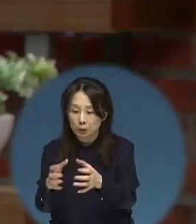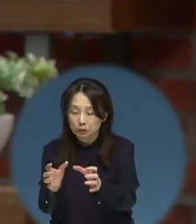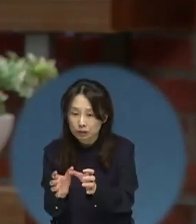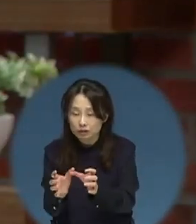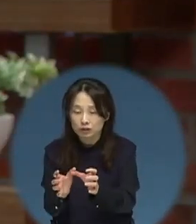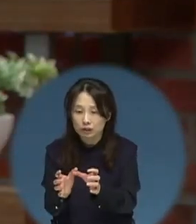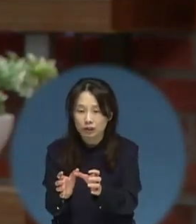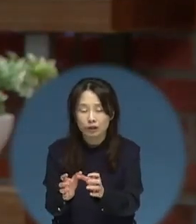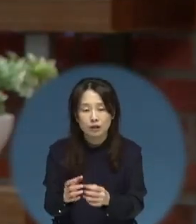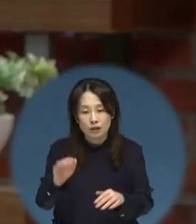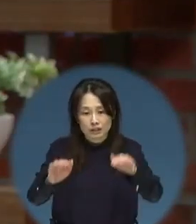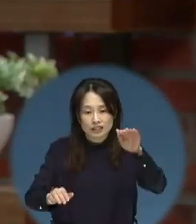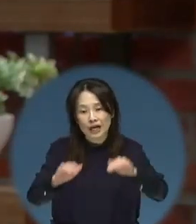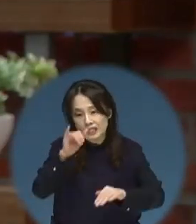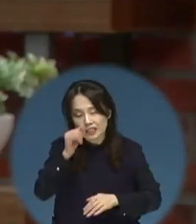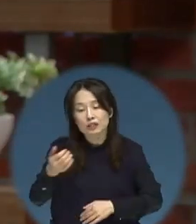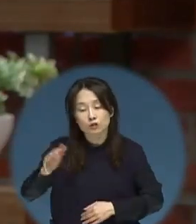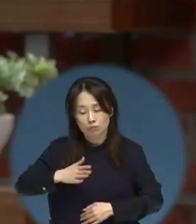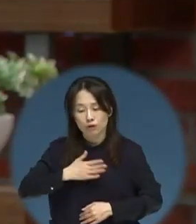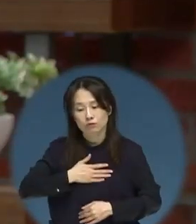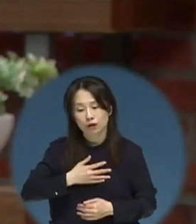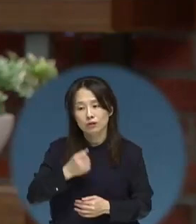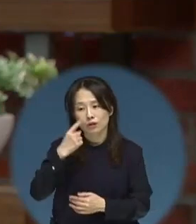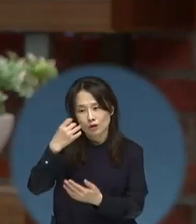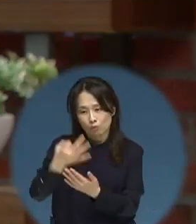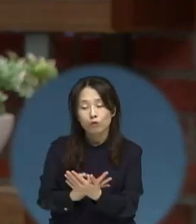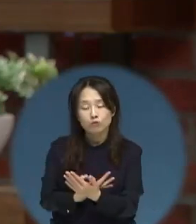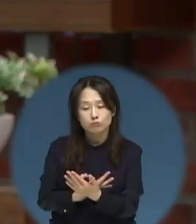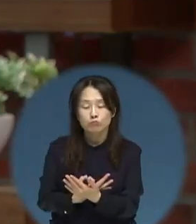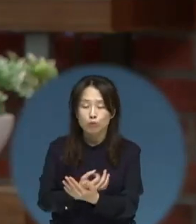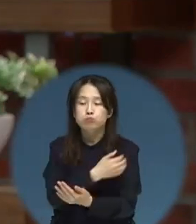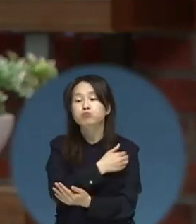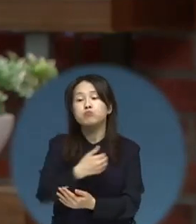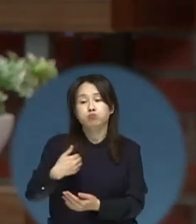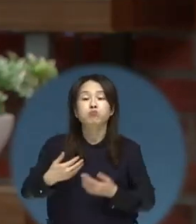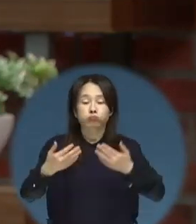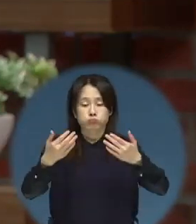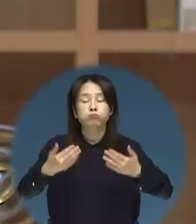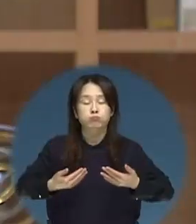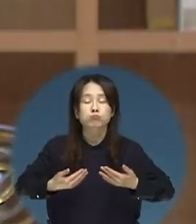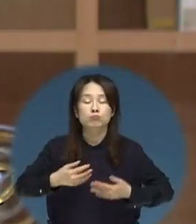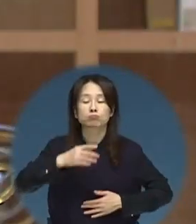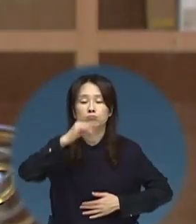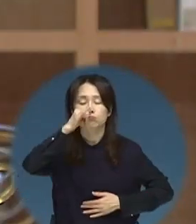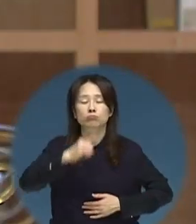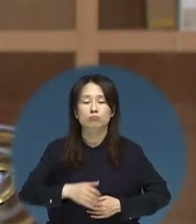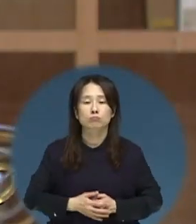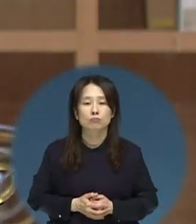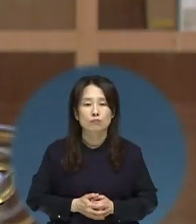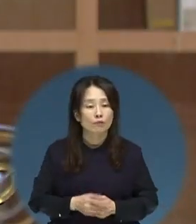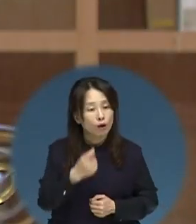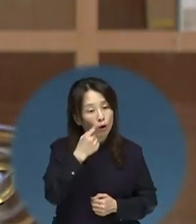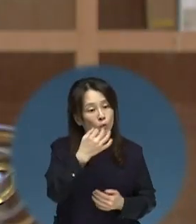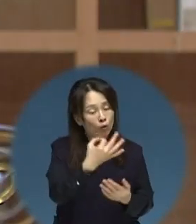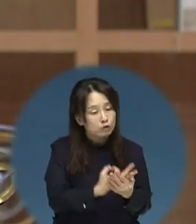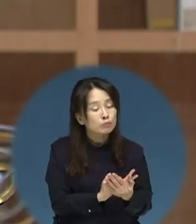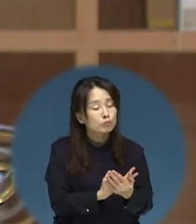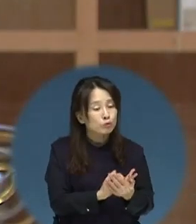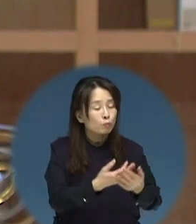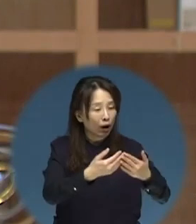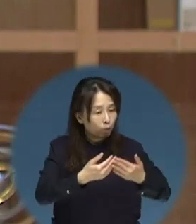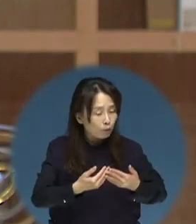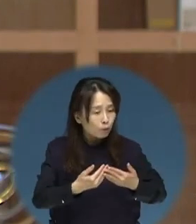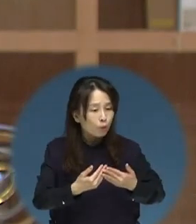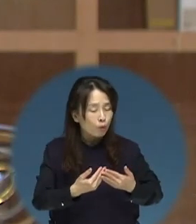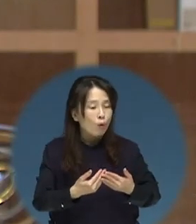많이 받는다고 하더라고요. 그래요. 네. 대신 업무가 많아요. 아니 그리고 네. 그렇게 월급도 받고 자기 재생산을